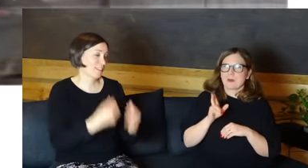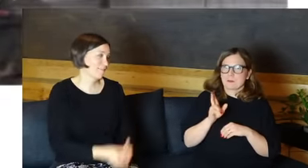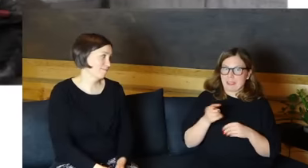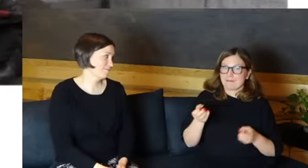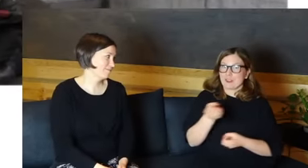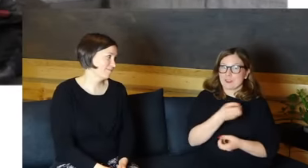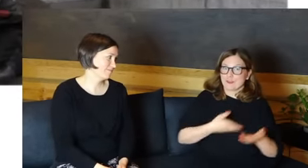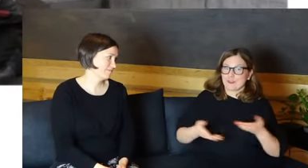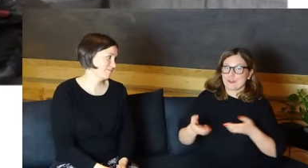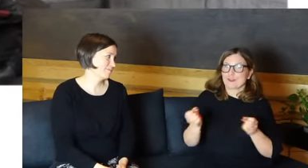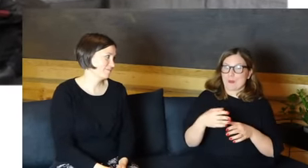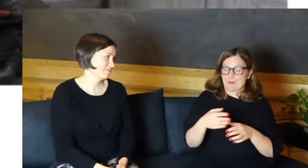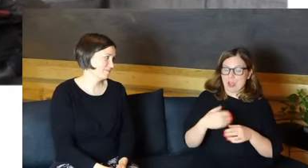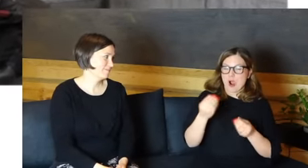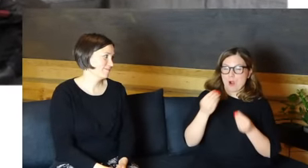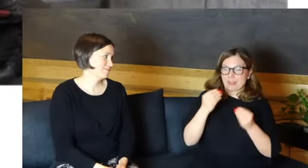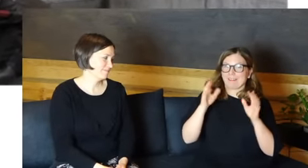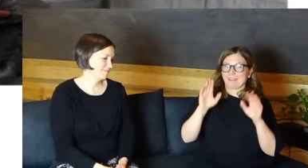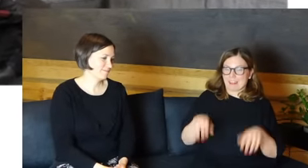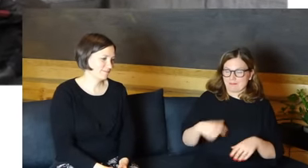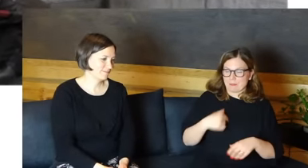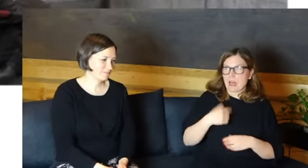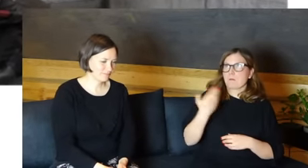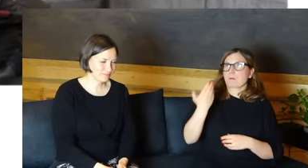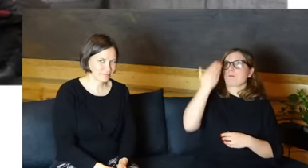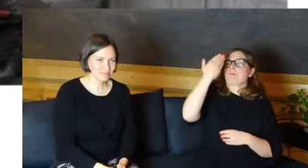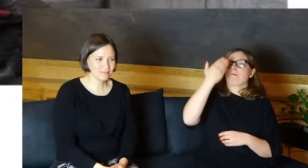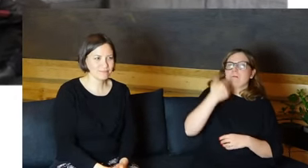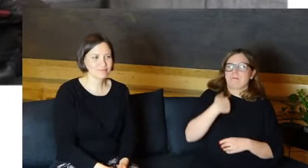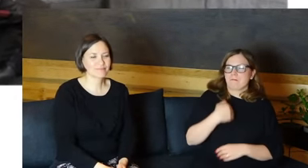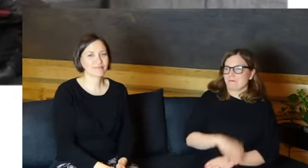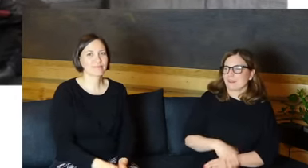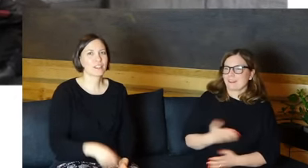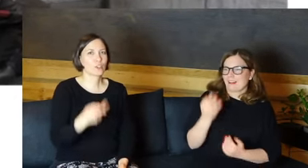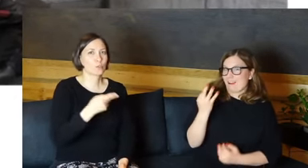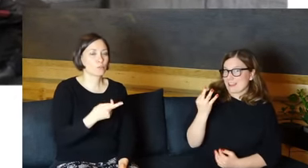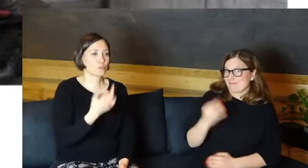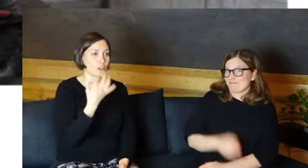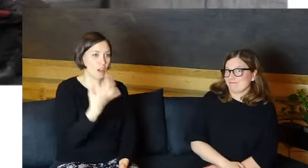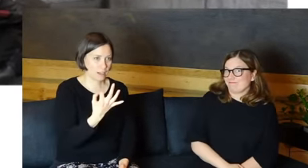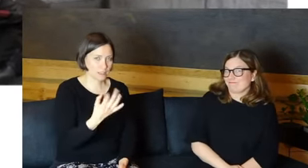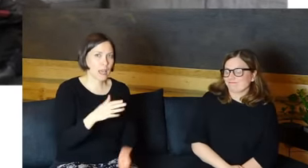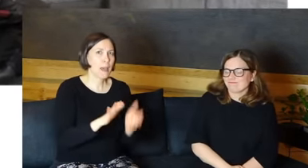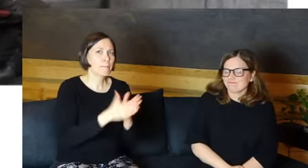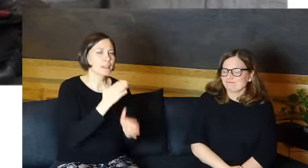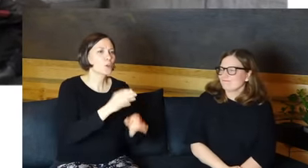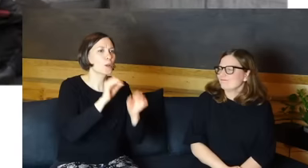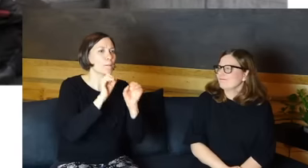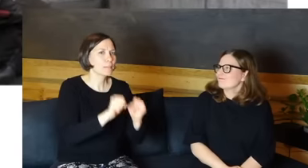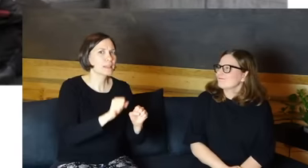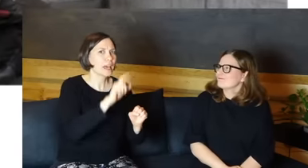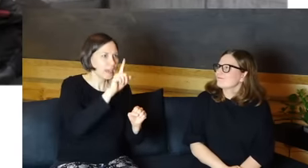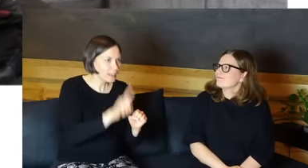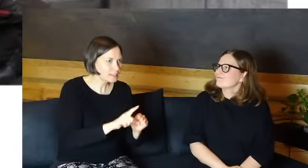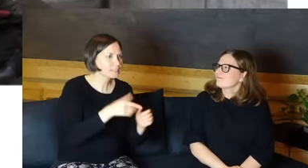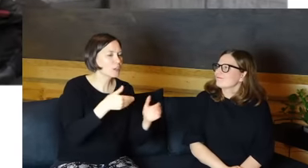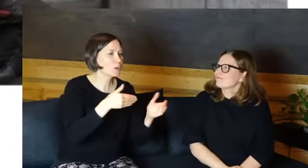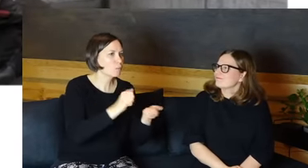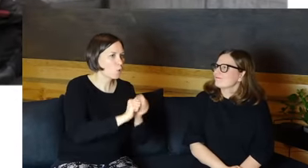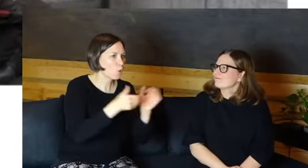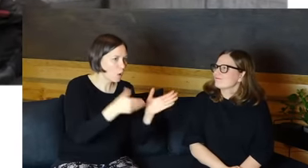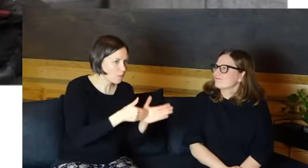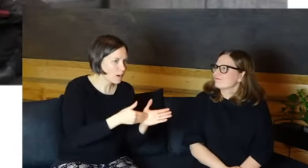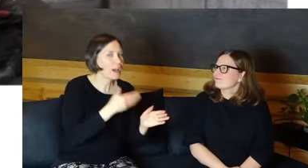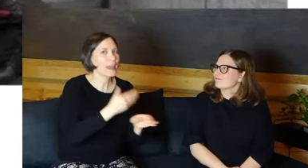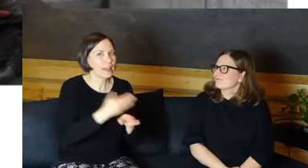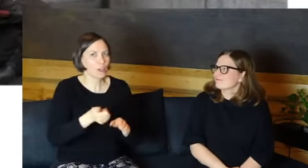Seuraavakin kysymys liittyy betoniin. Yes, eli kysymys kahdeksan. Betonin tulee kovettua ennen kuin se saa jäätyä. Mikä on tällöin